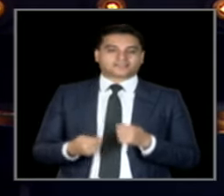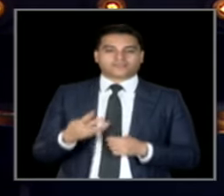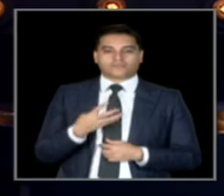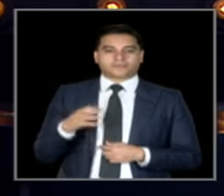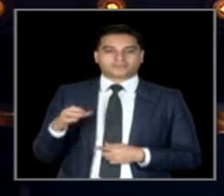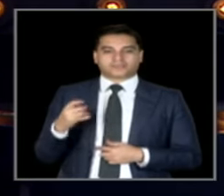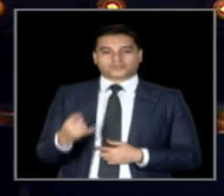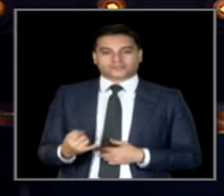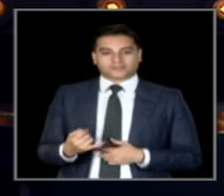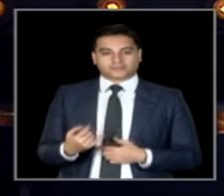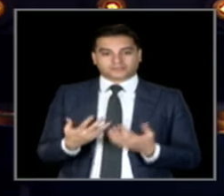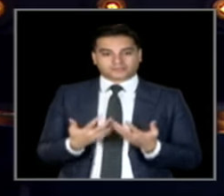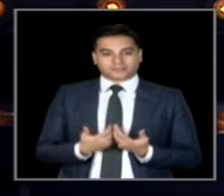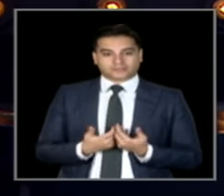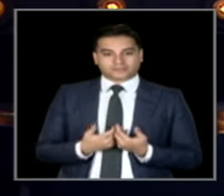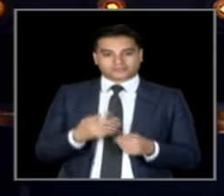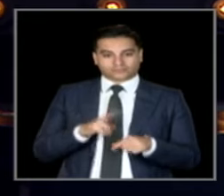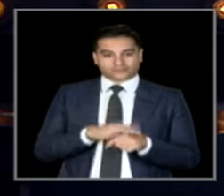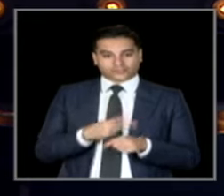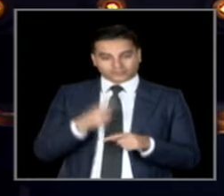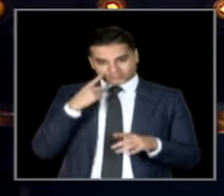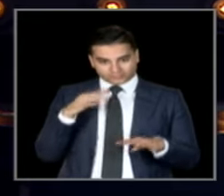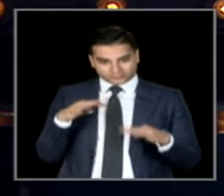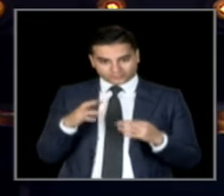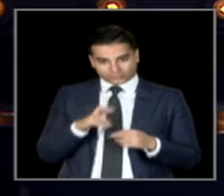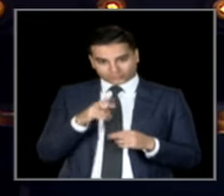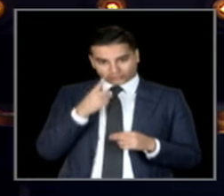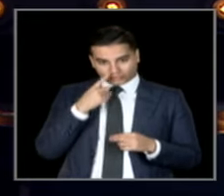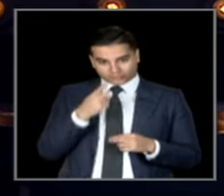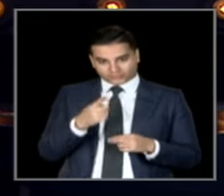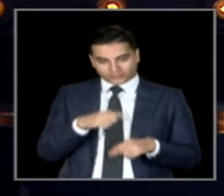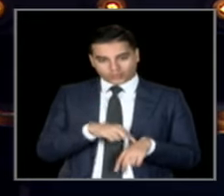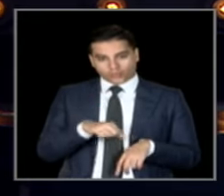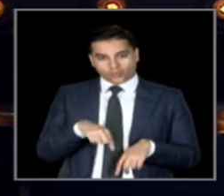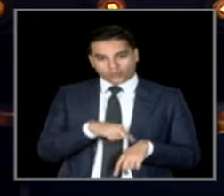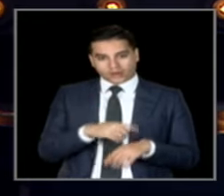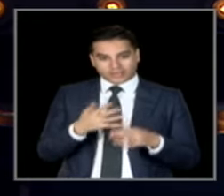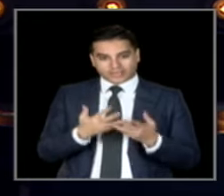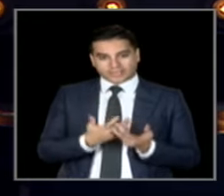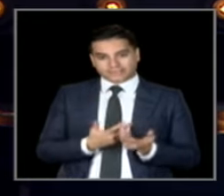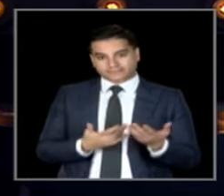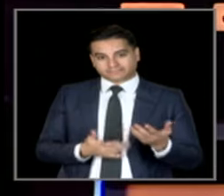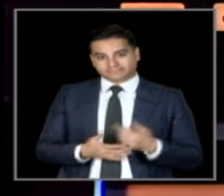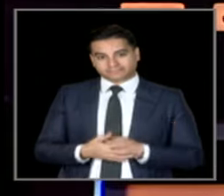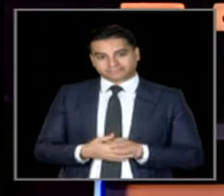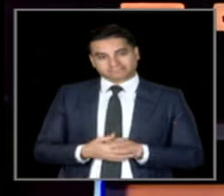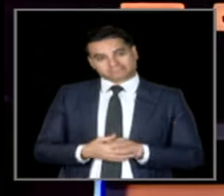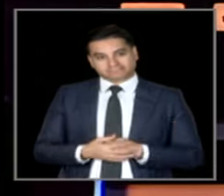تسعة وخمسين. السادة المشاهدين حل السؤال ده، شوفوا هيتحل في وقت قد ايه.